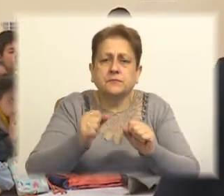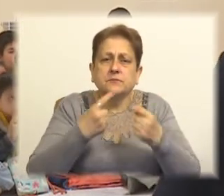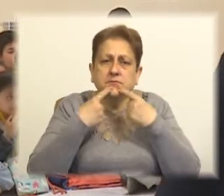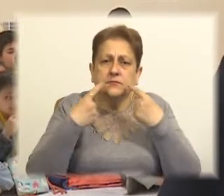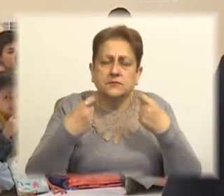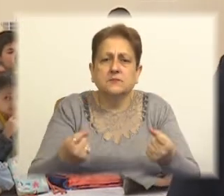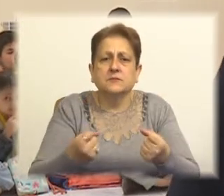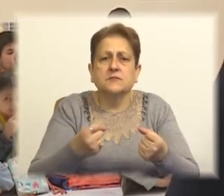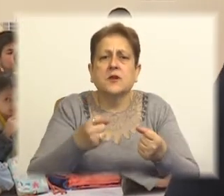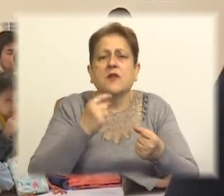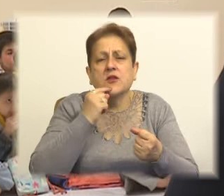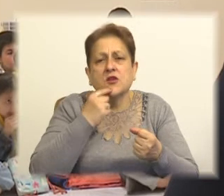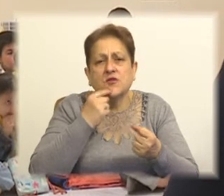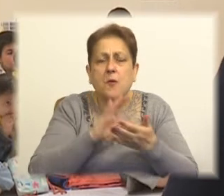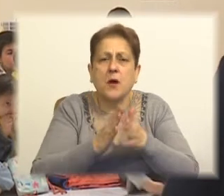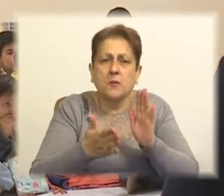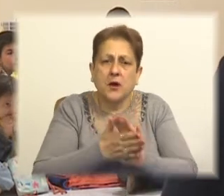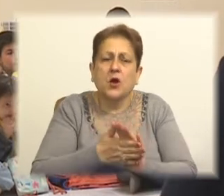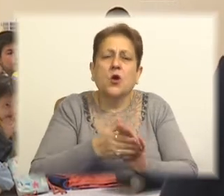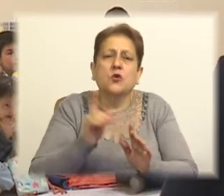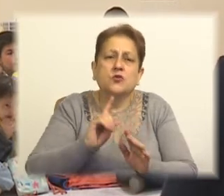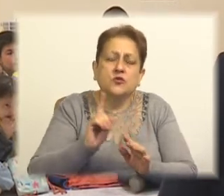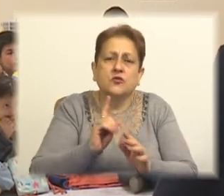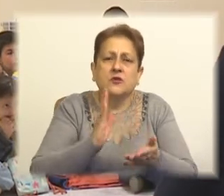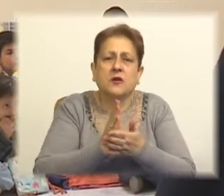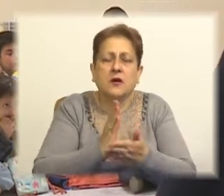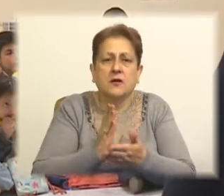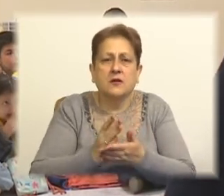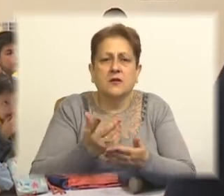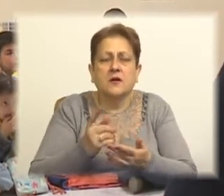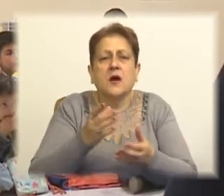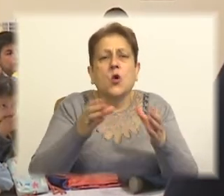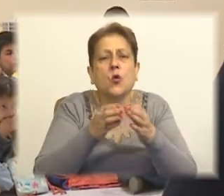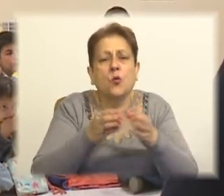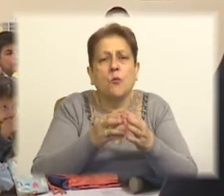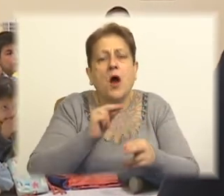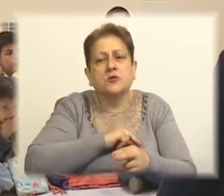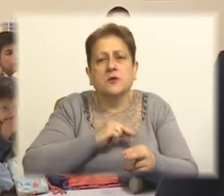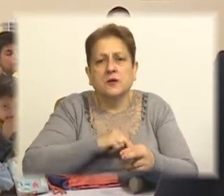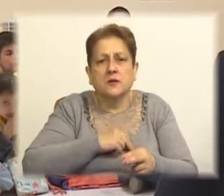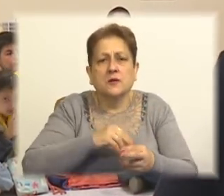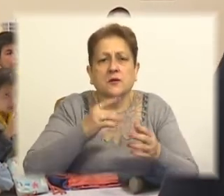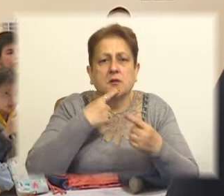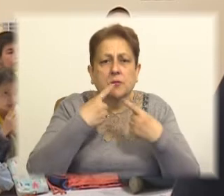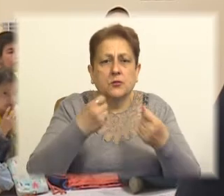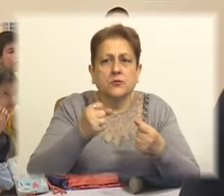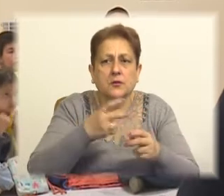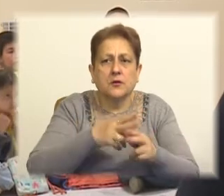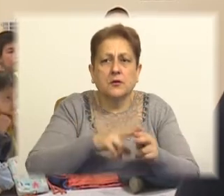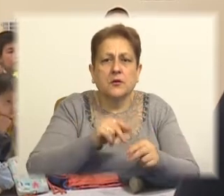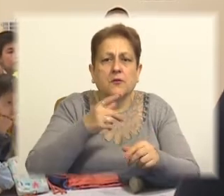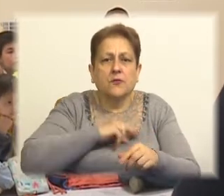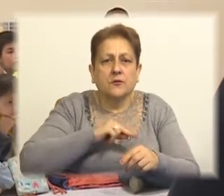հմտություններ, դժվար պայմաններում գոյատևելու հմտություններ, խմբակային աշխատանքի հմտություններ եւ այլն, որոնք